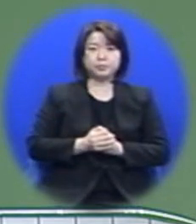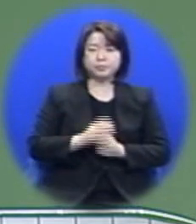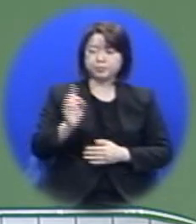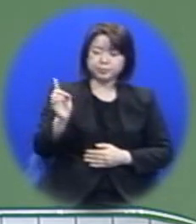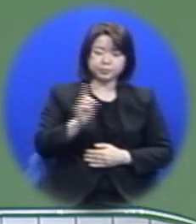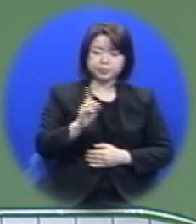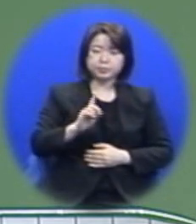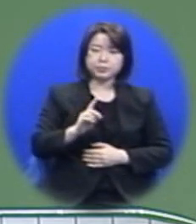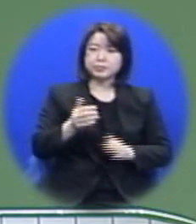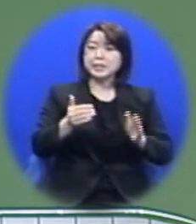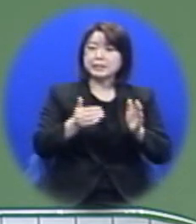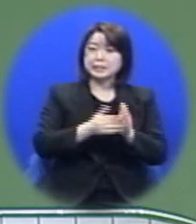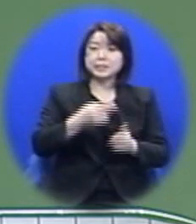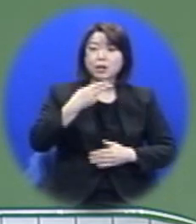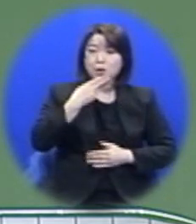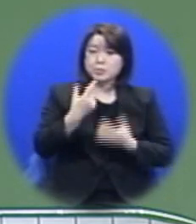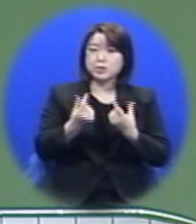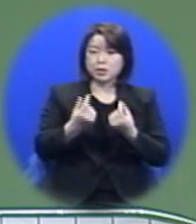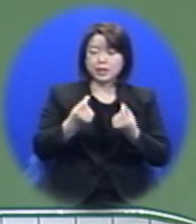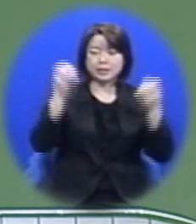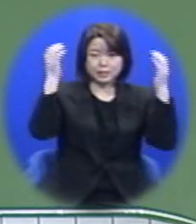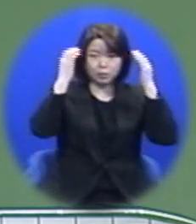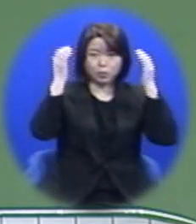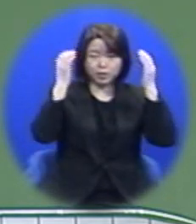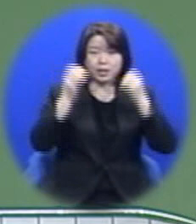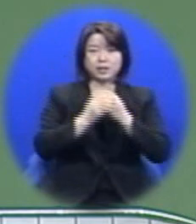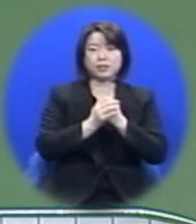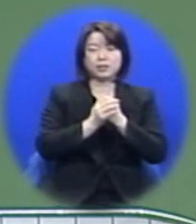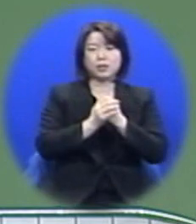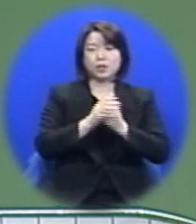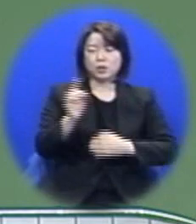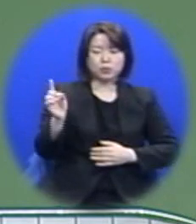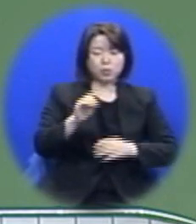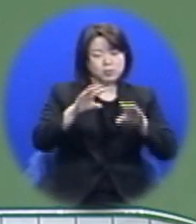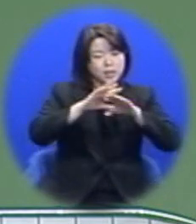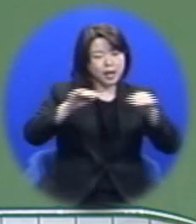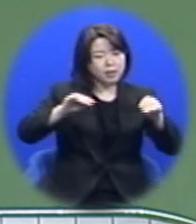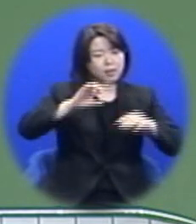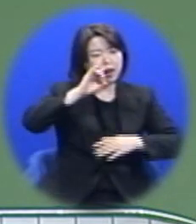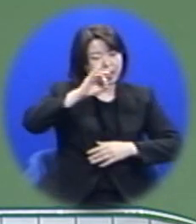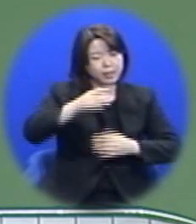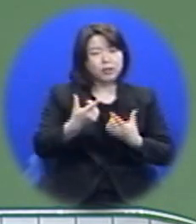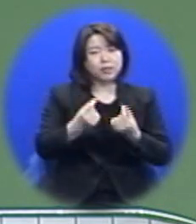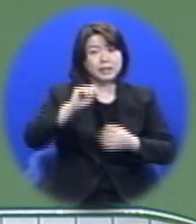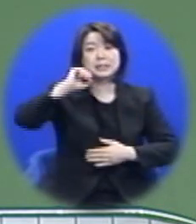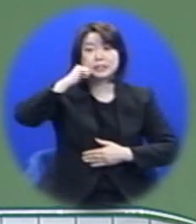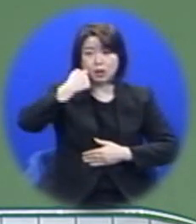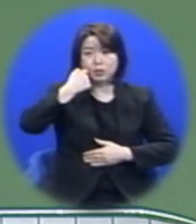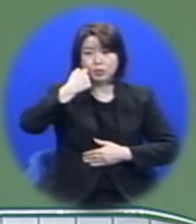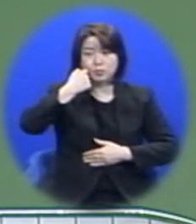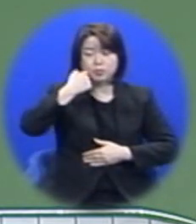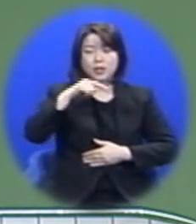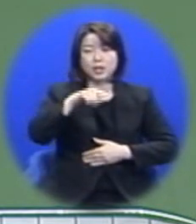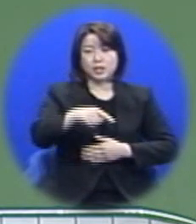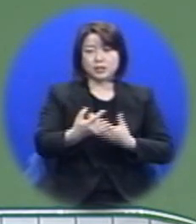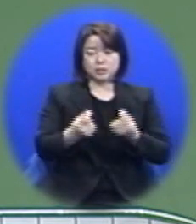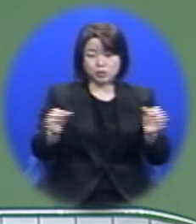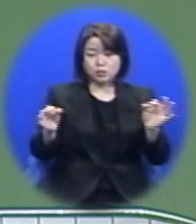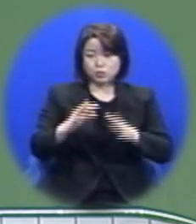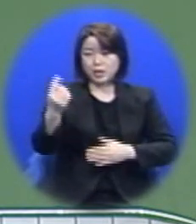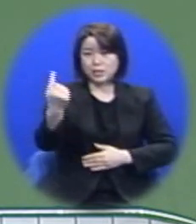도무지 끝날 것 같지 않은 고난, 도무지 해결될 것 같지 않은 어려움, 그런 순간이